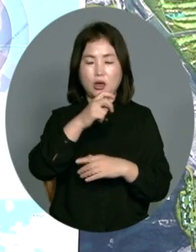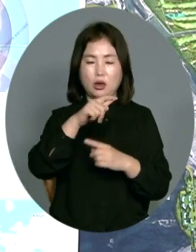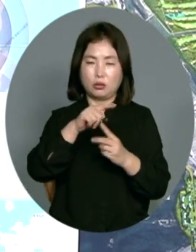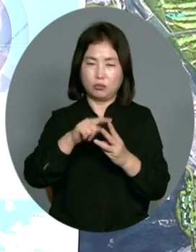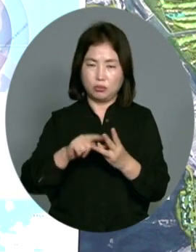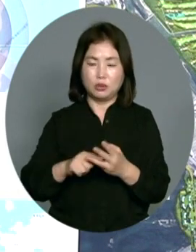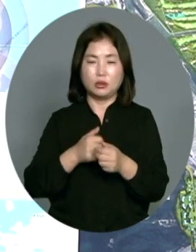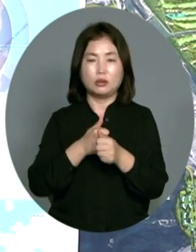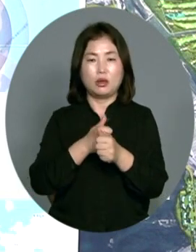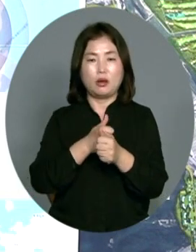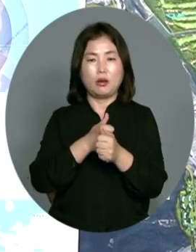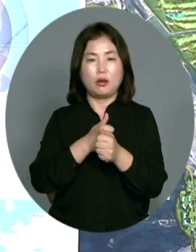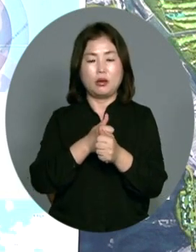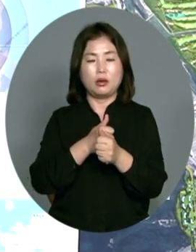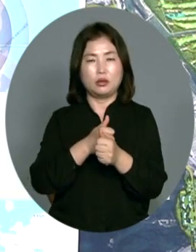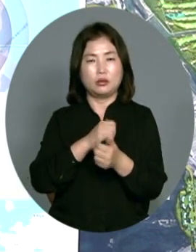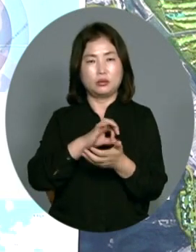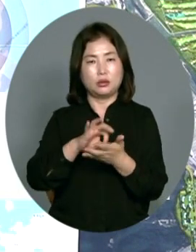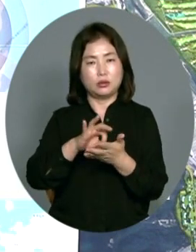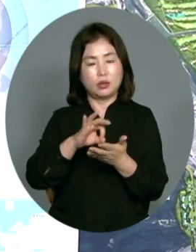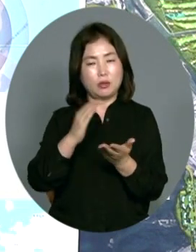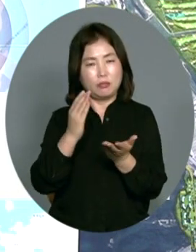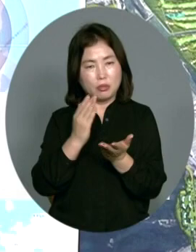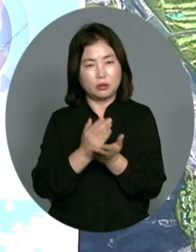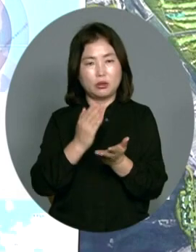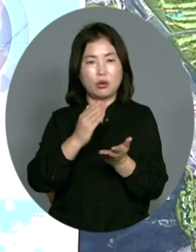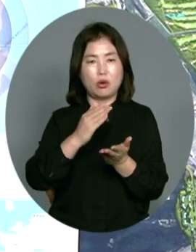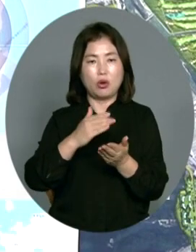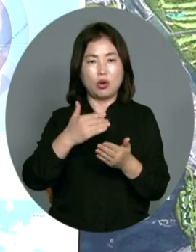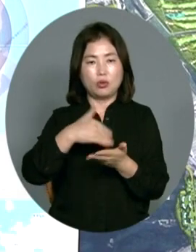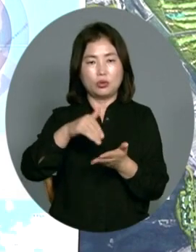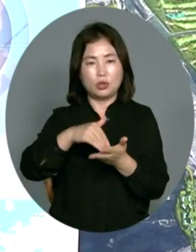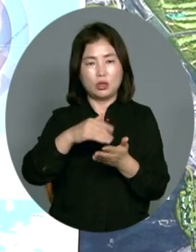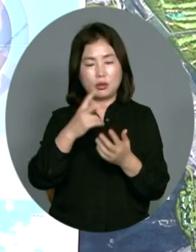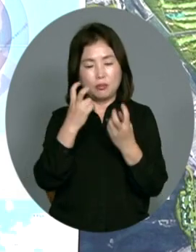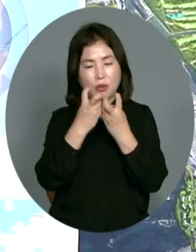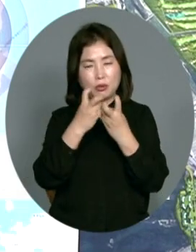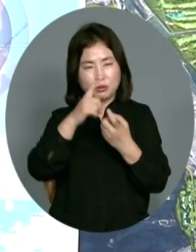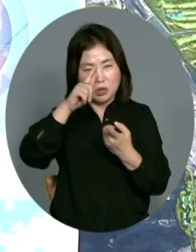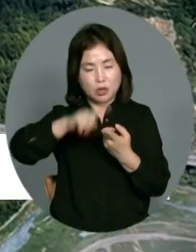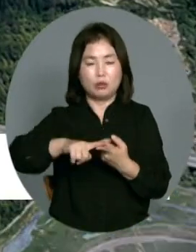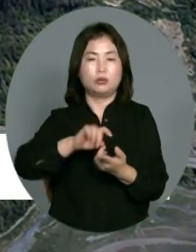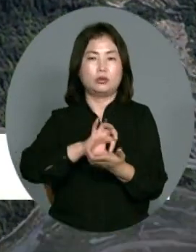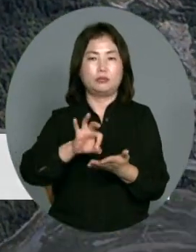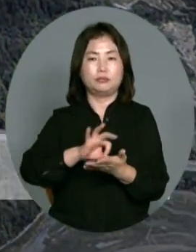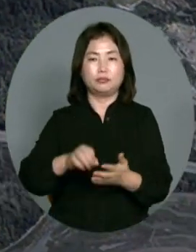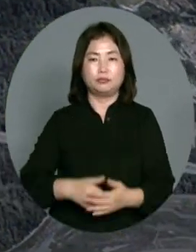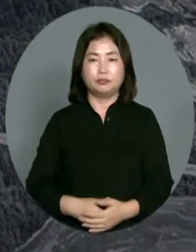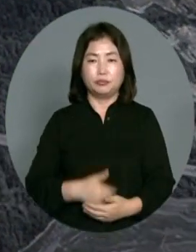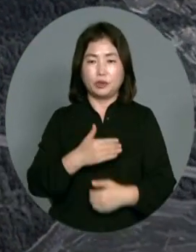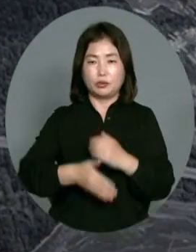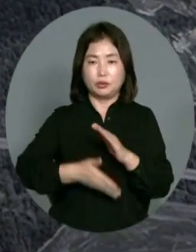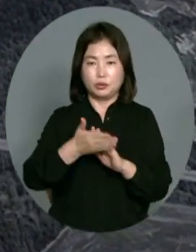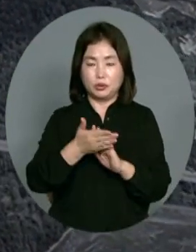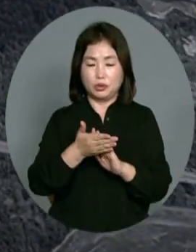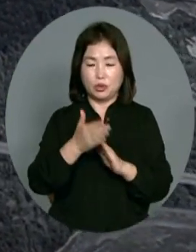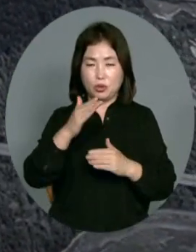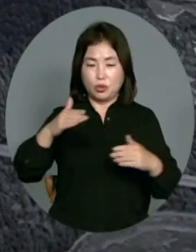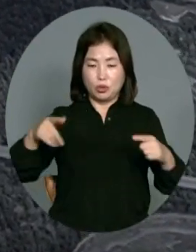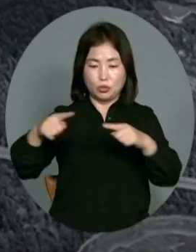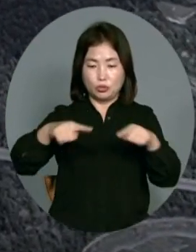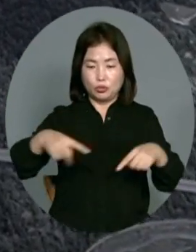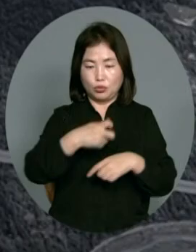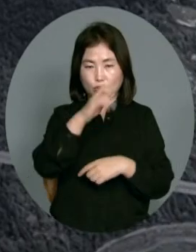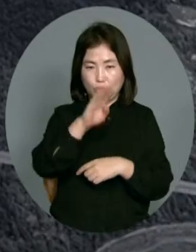조사에 대한 적용을 했던 수용국 분석 기법을 그대로 적용을 했습니다. 대구시는 조만간